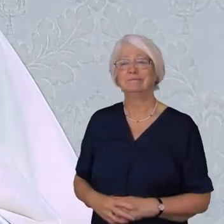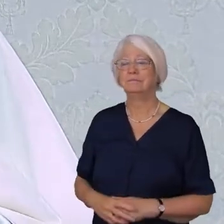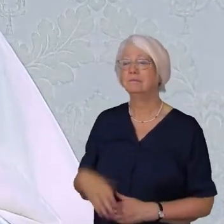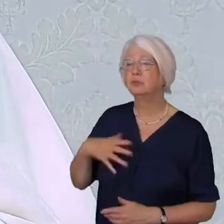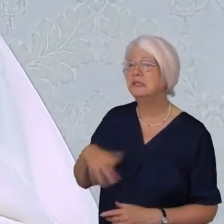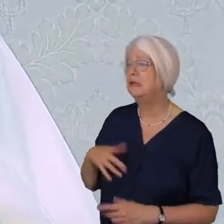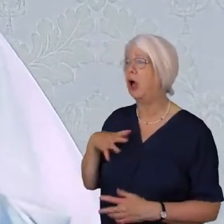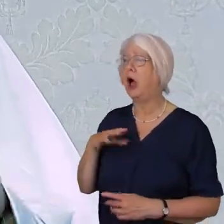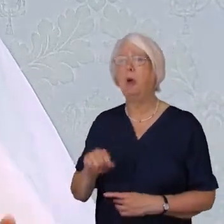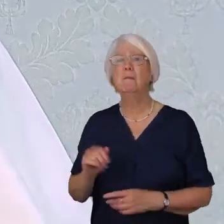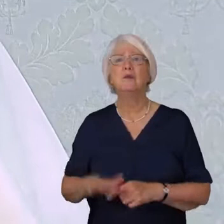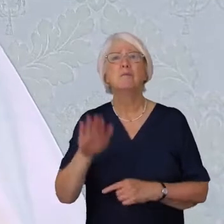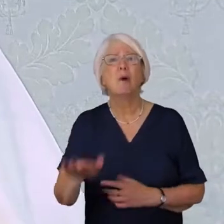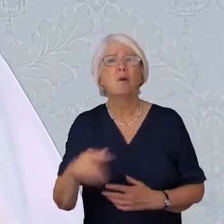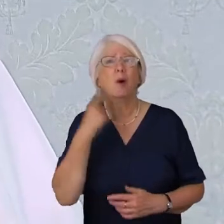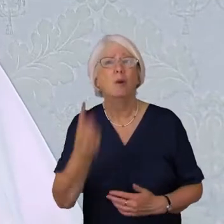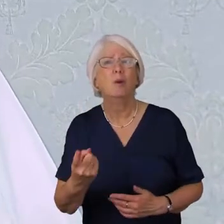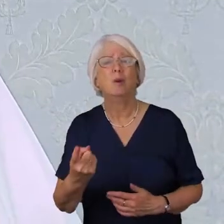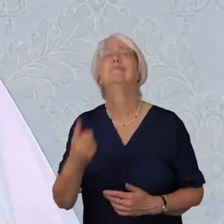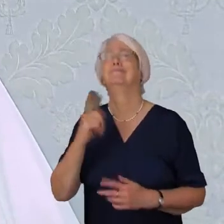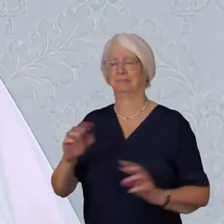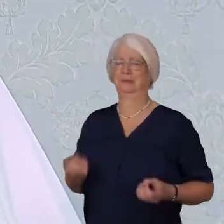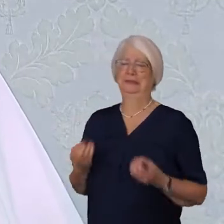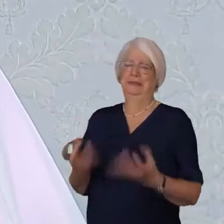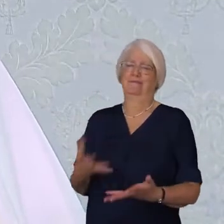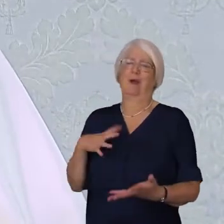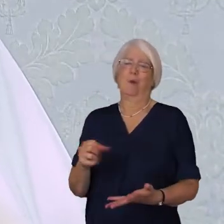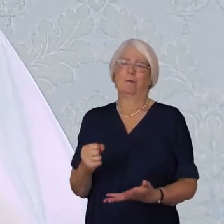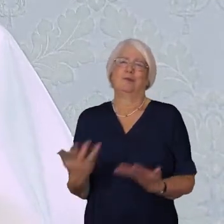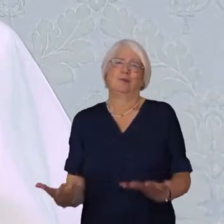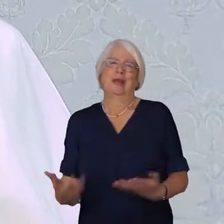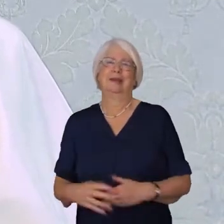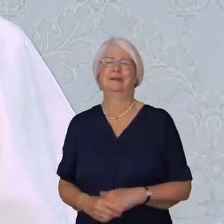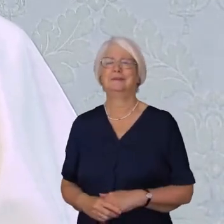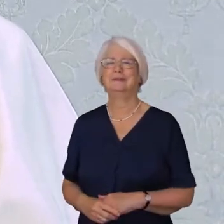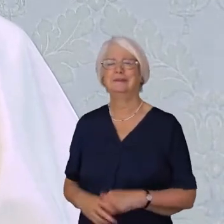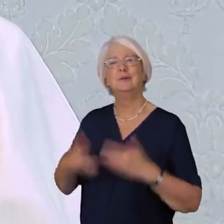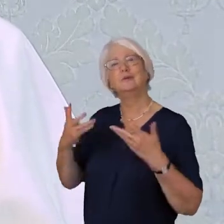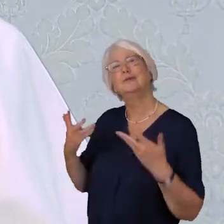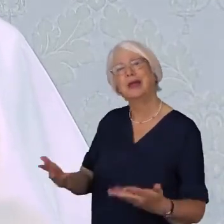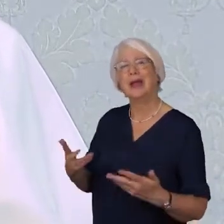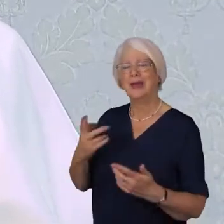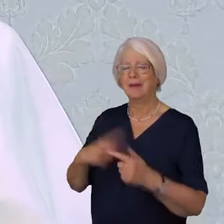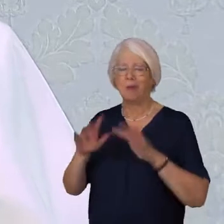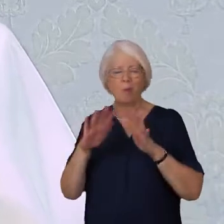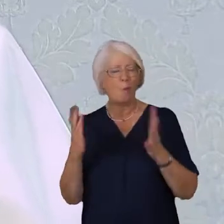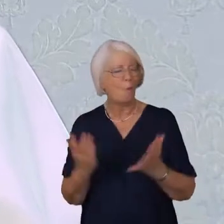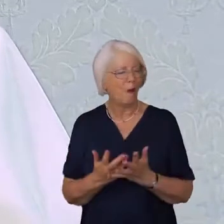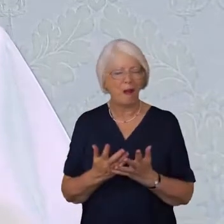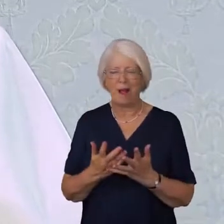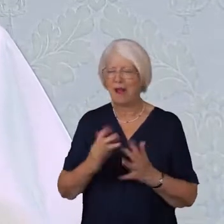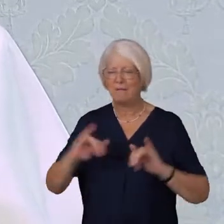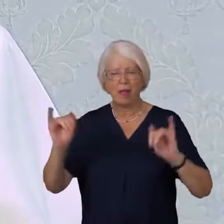speranza per il domani? Doniamo speranza oggi. Oggi assistiamo a una tragica carestia della